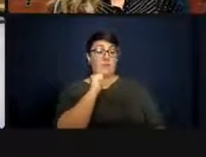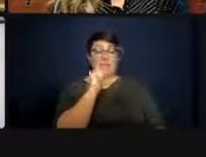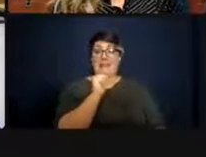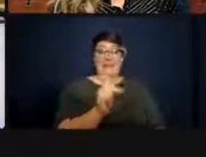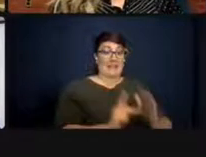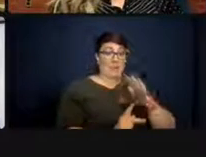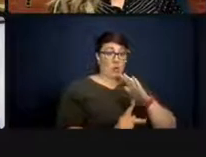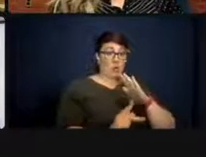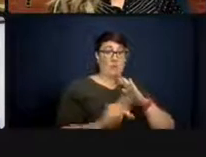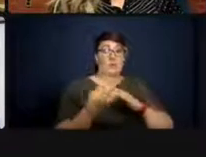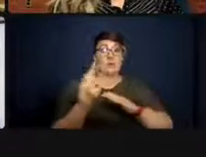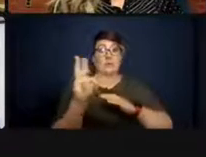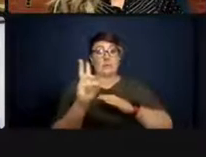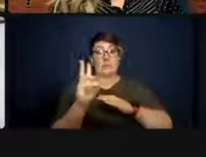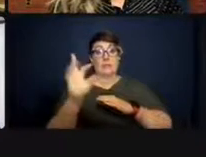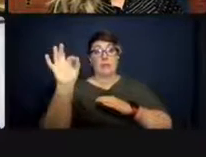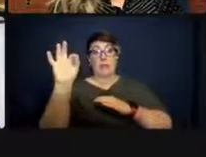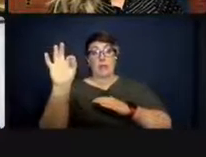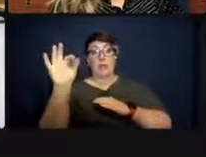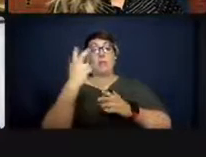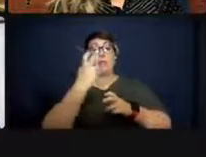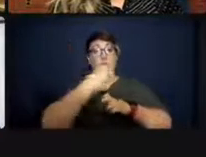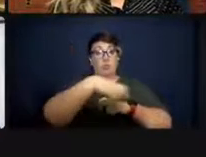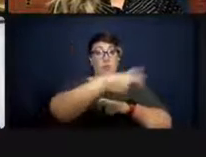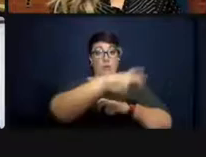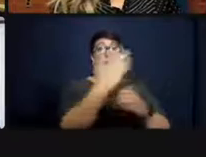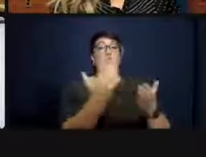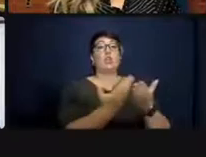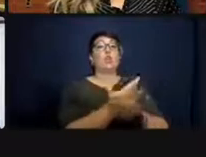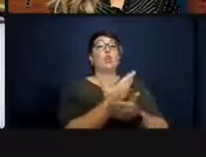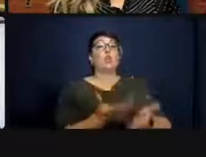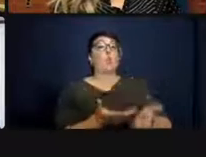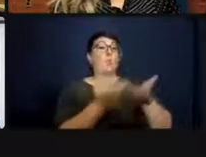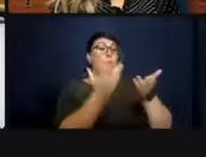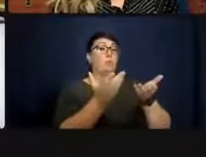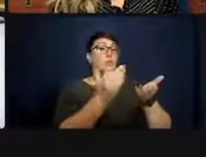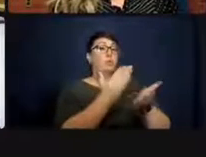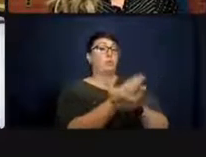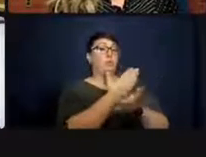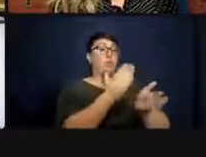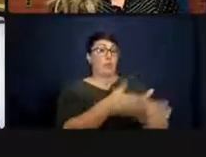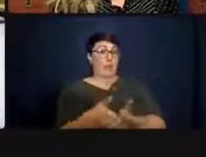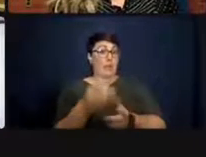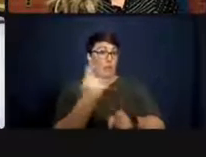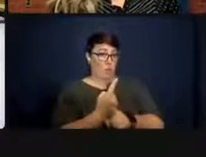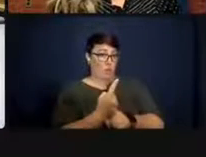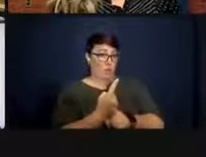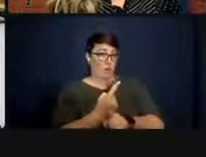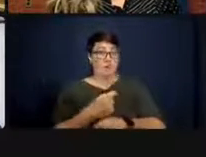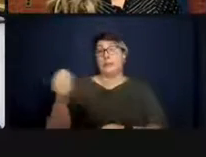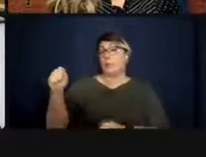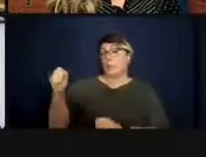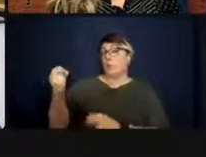المدرسة في العام 2023 هم ينتقلون وفقا للاقتراح أو الخطة الجديدة، صح؟ نعم،